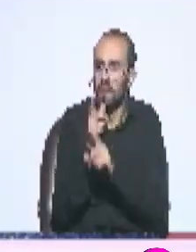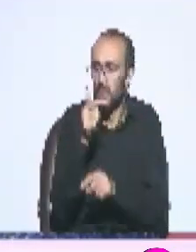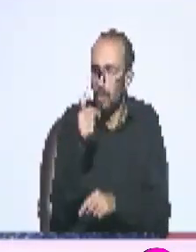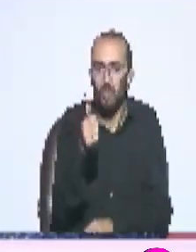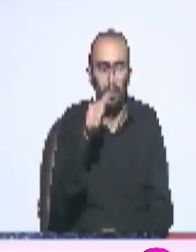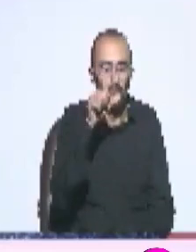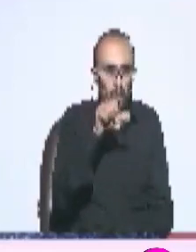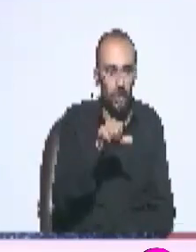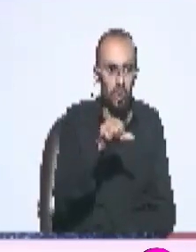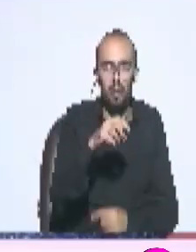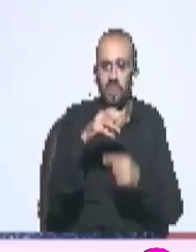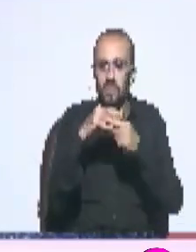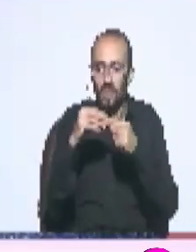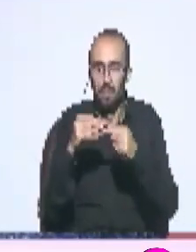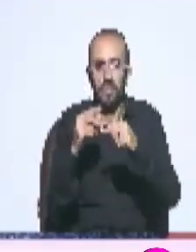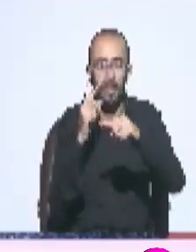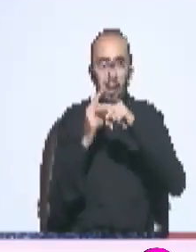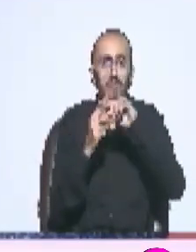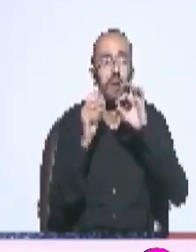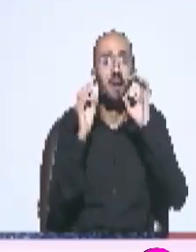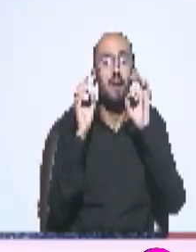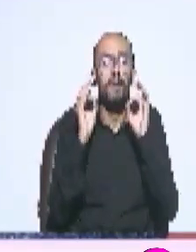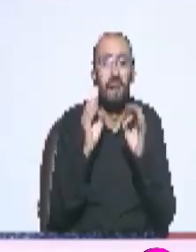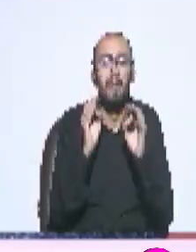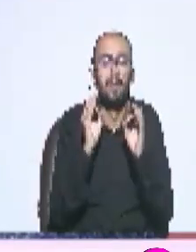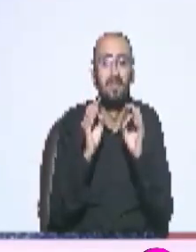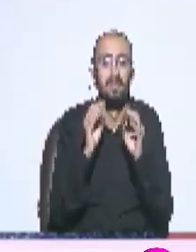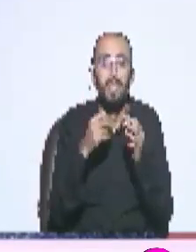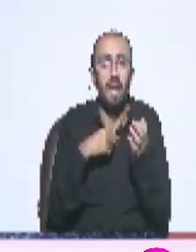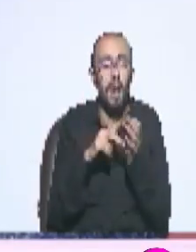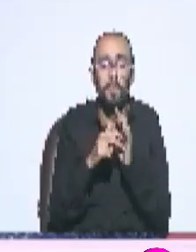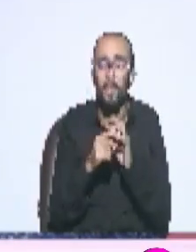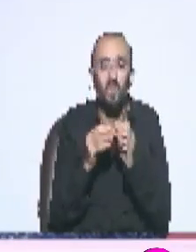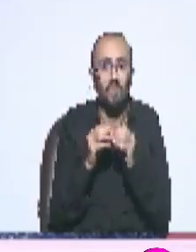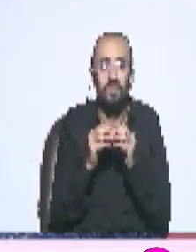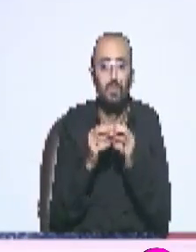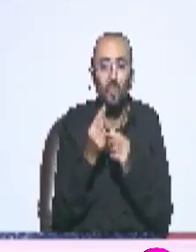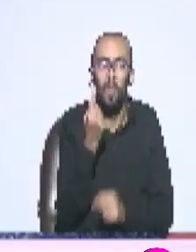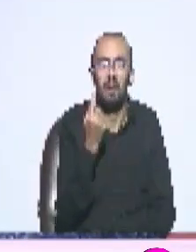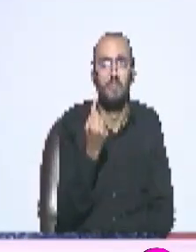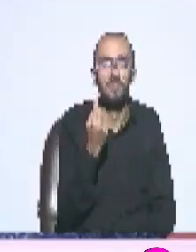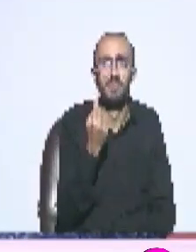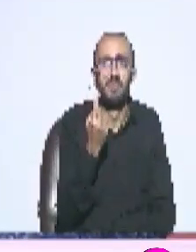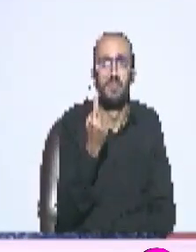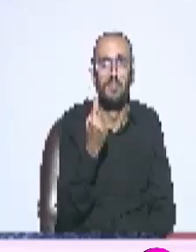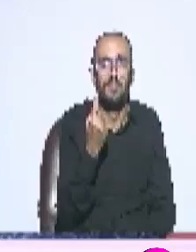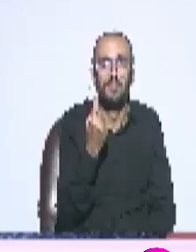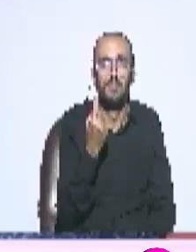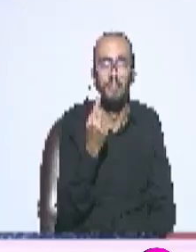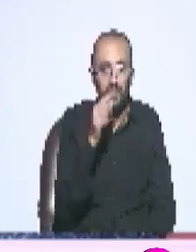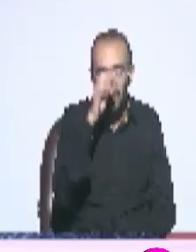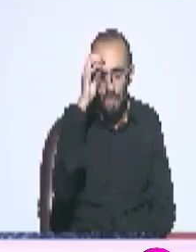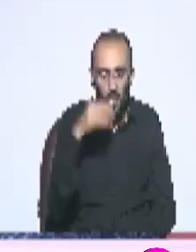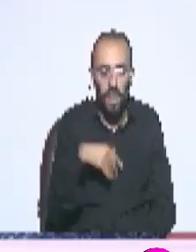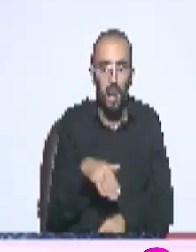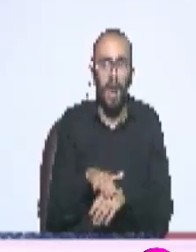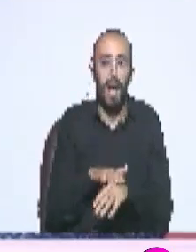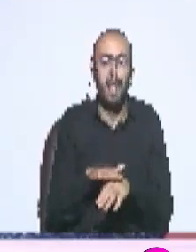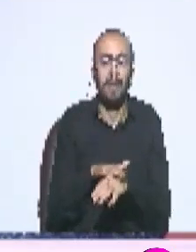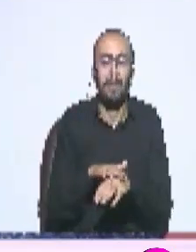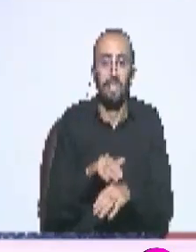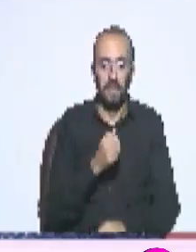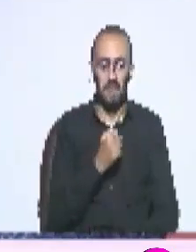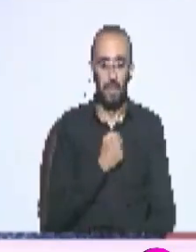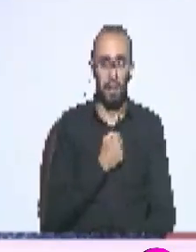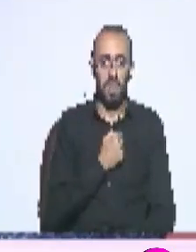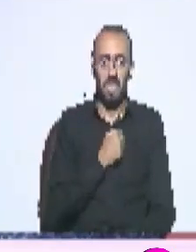هتعرض لده وهبقى بتعرض لده كل اللي انا اقدر ابقى بعمله هي حاجه واحده ان انا لو حسيت ان الطاقه